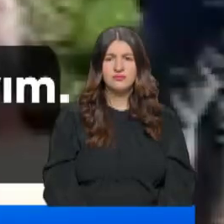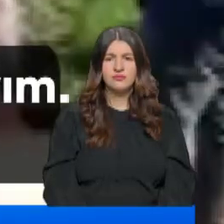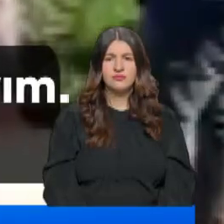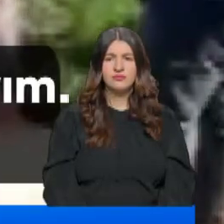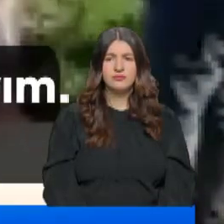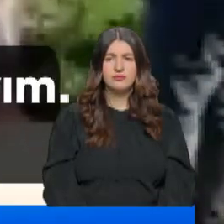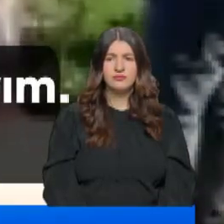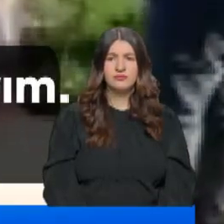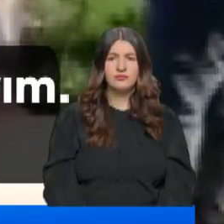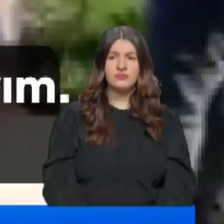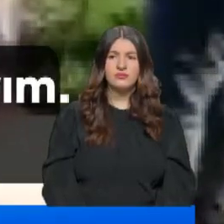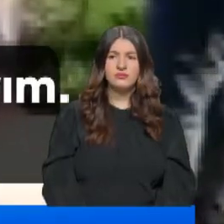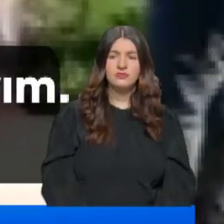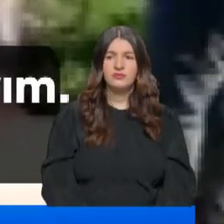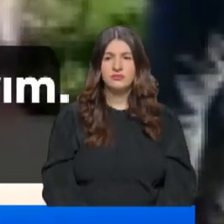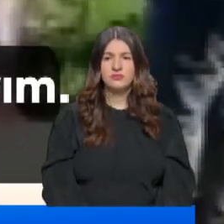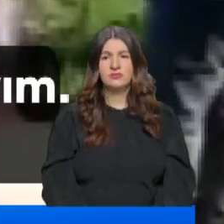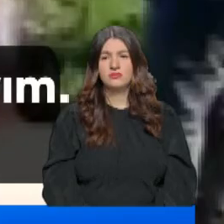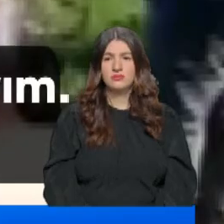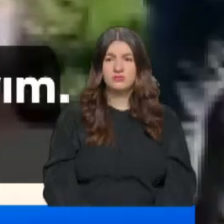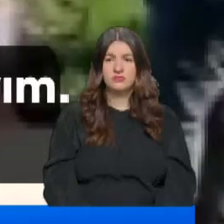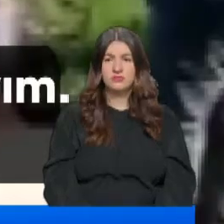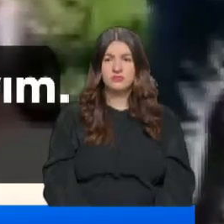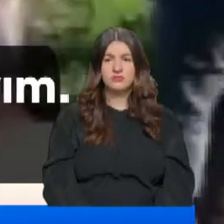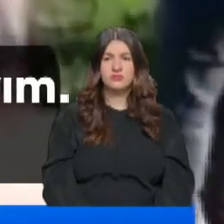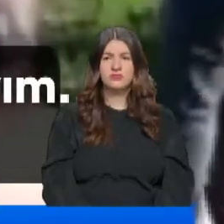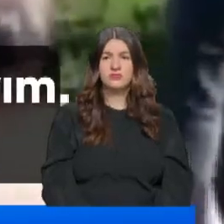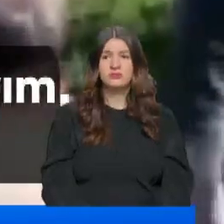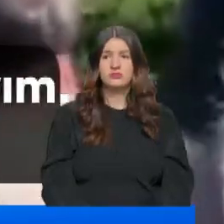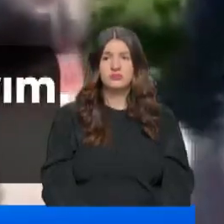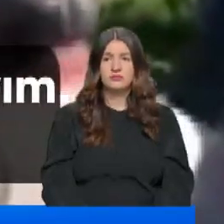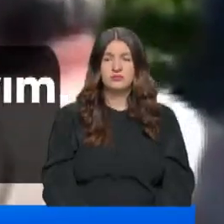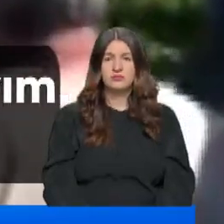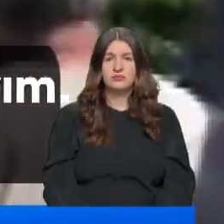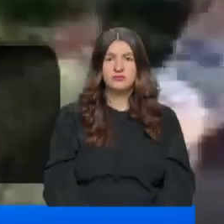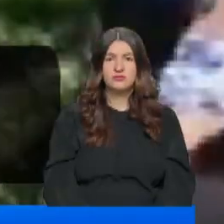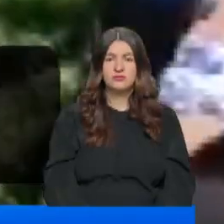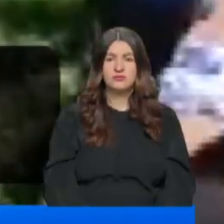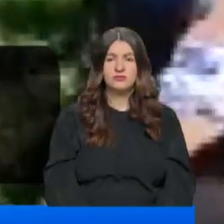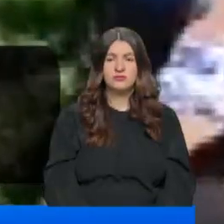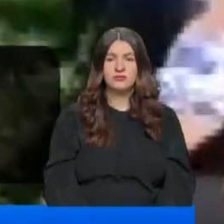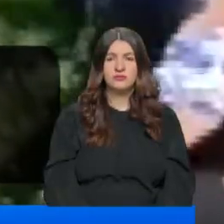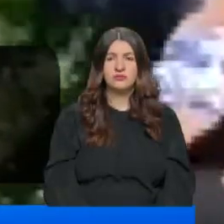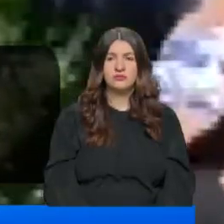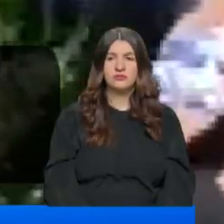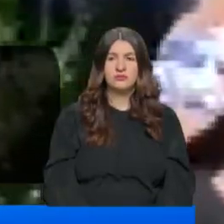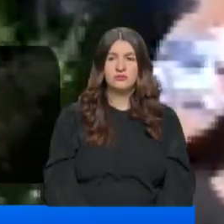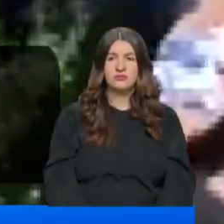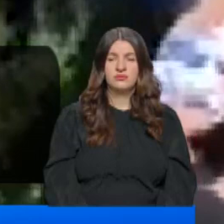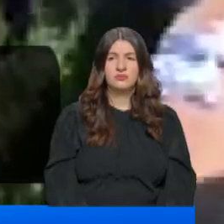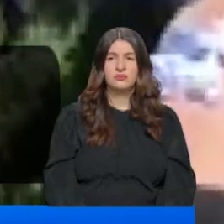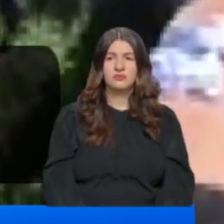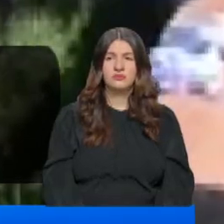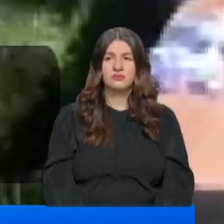Ben mahkeme kararı infazını gerçekleştirmek zorundayım. Sen gerçekleştireceksen bizi yıkacaksın. Önce muhtar olarak beni